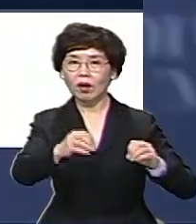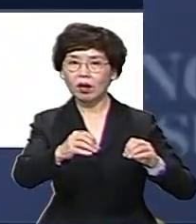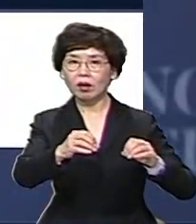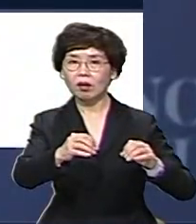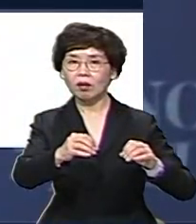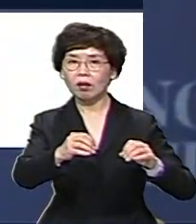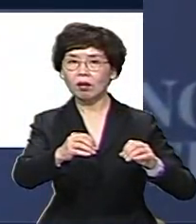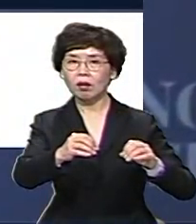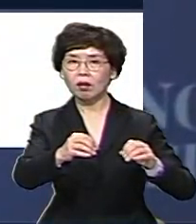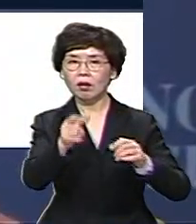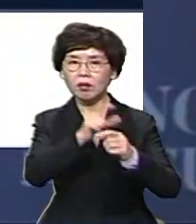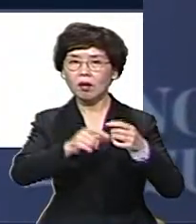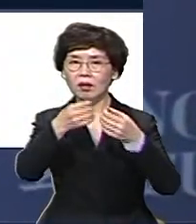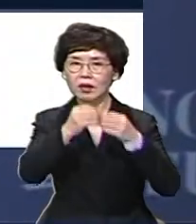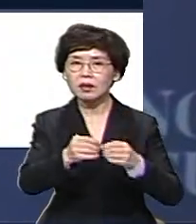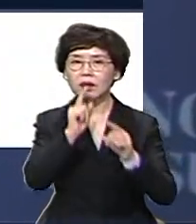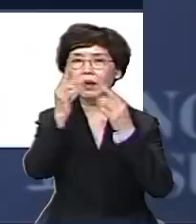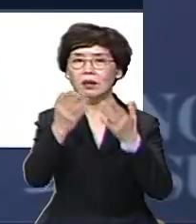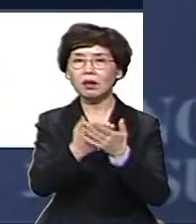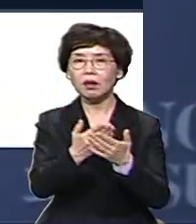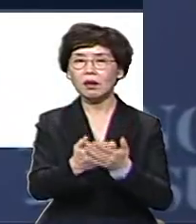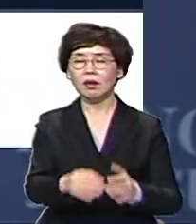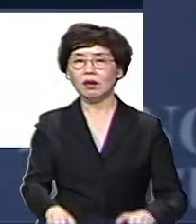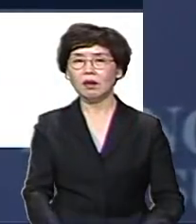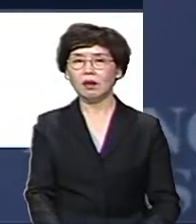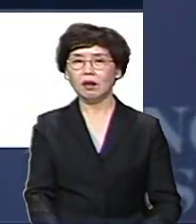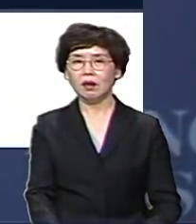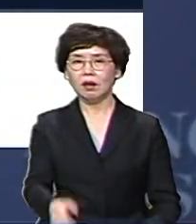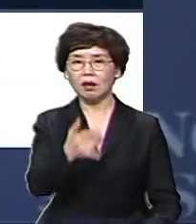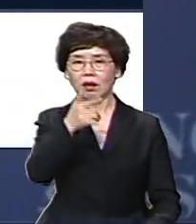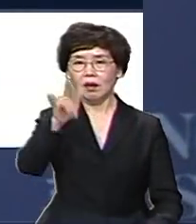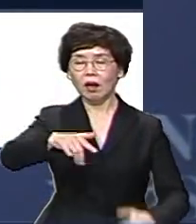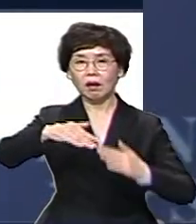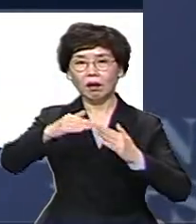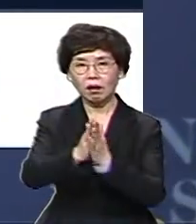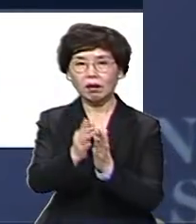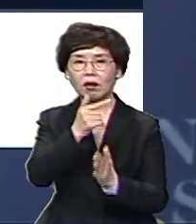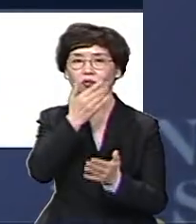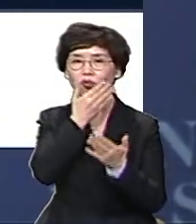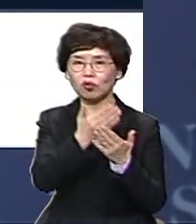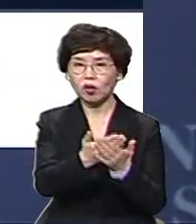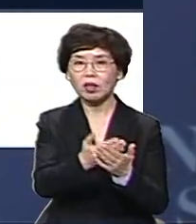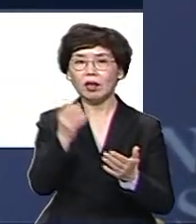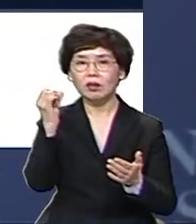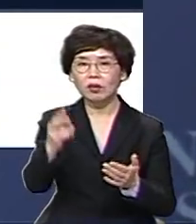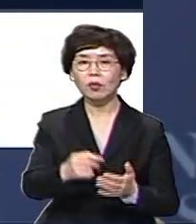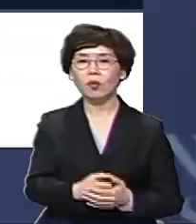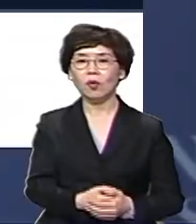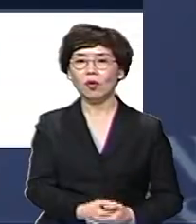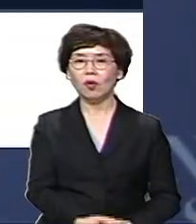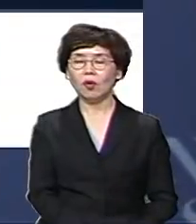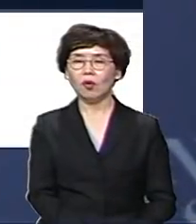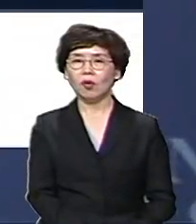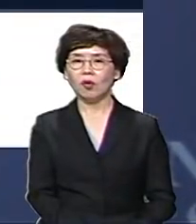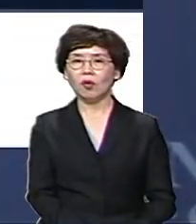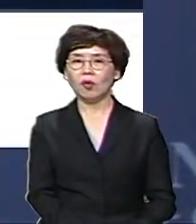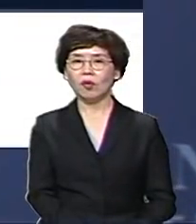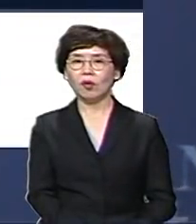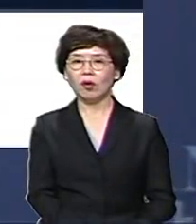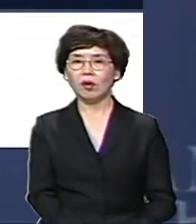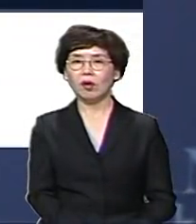with Chairman Kim to advance denuclearization? 그리고 김 위원장과 한 얘기를 다시 한번 더 자세히 말씀해